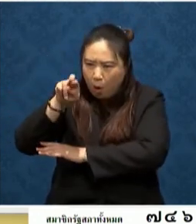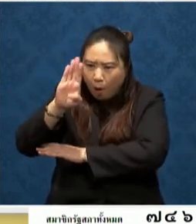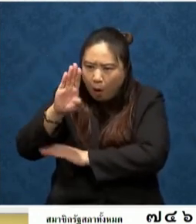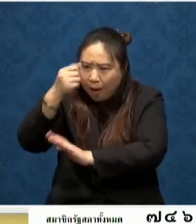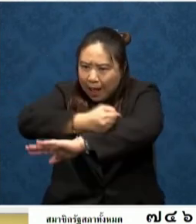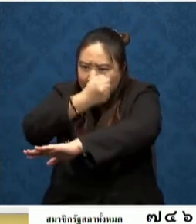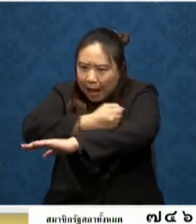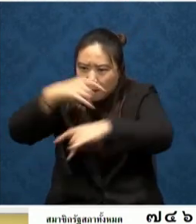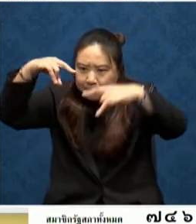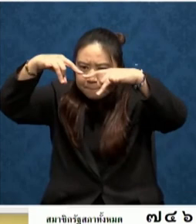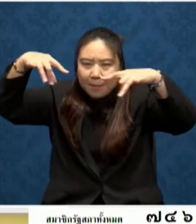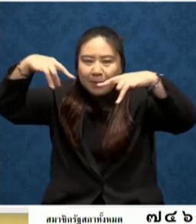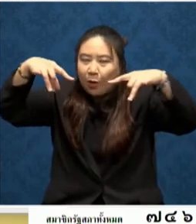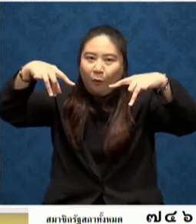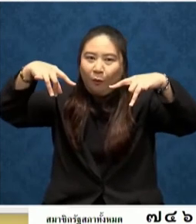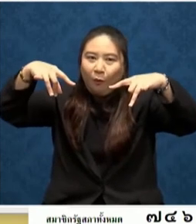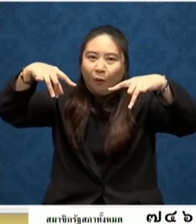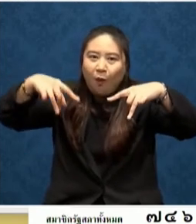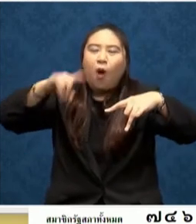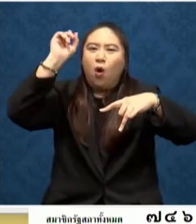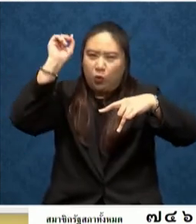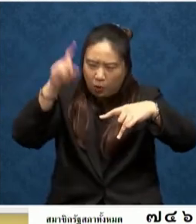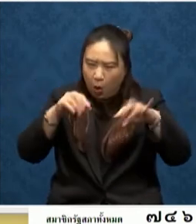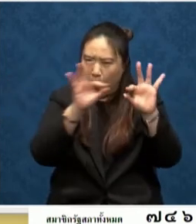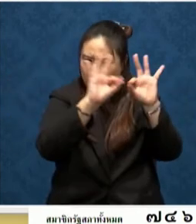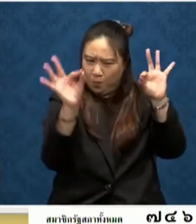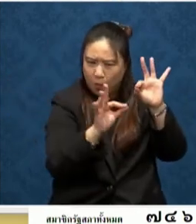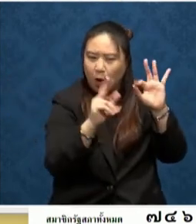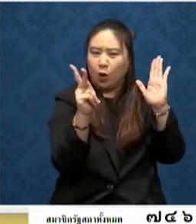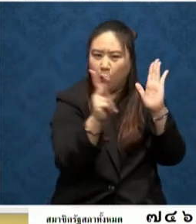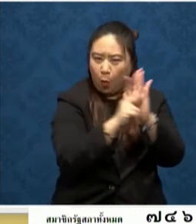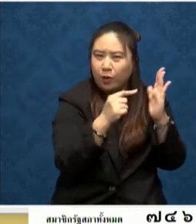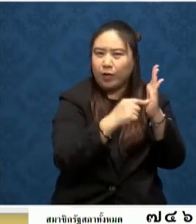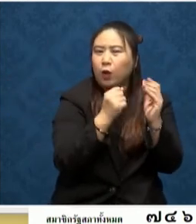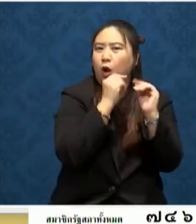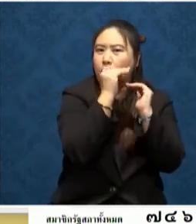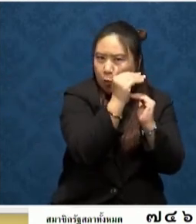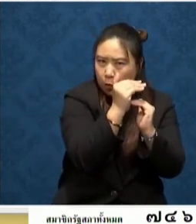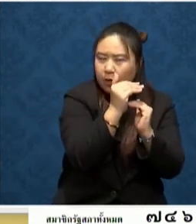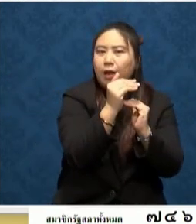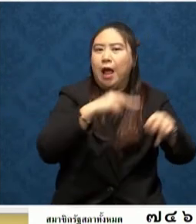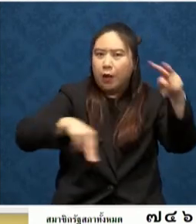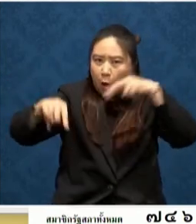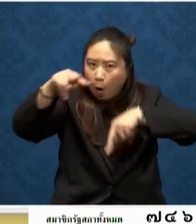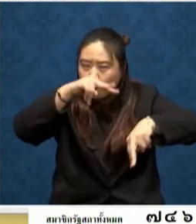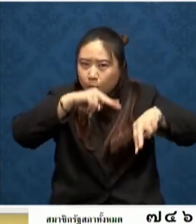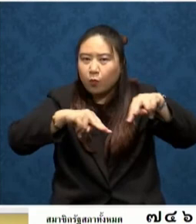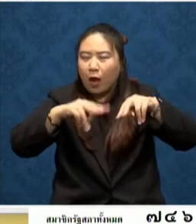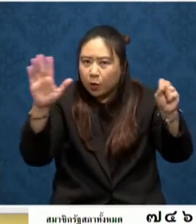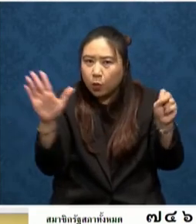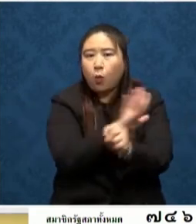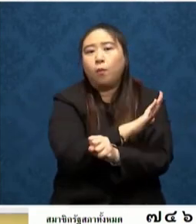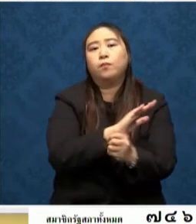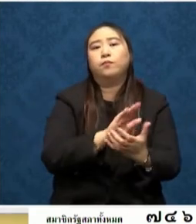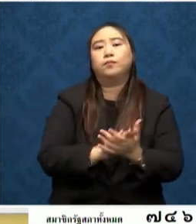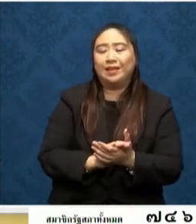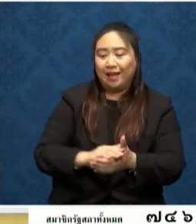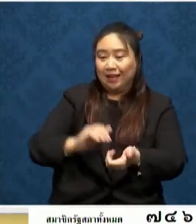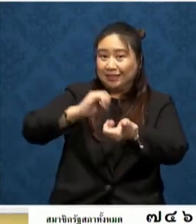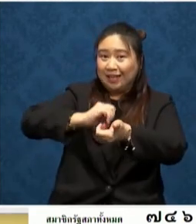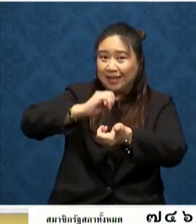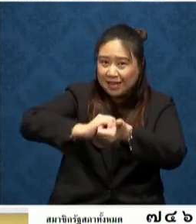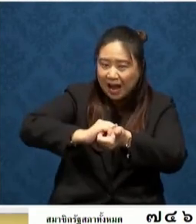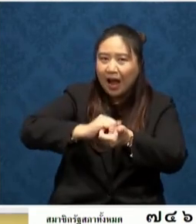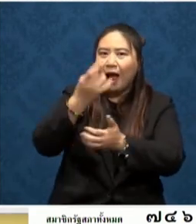ครับว่านิยามของผู้จางงานที่มีต่อคนทำงานเป็อย่างไรสัญญาจ้างที่เป็ทำคืออะไร